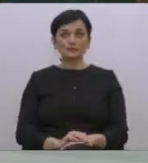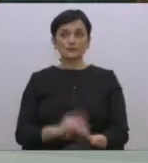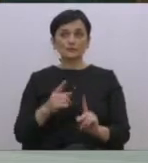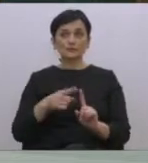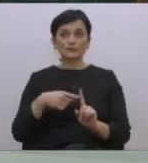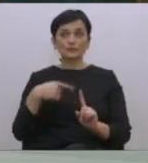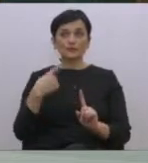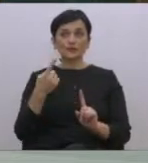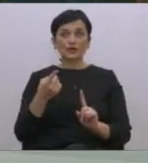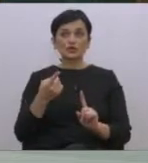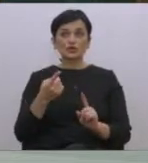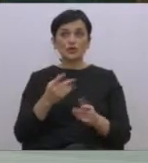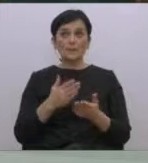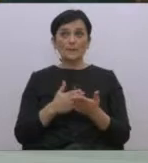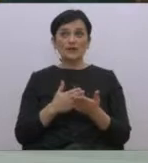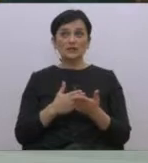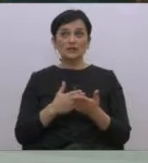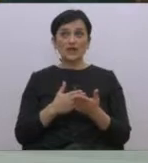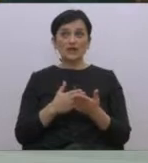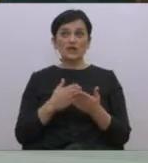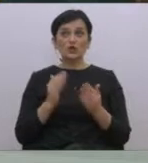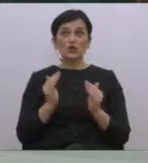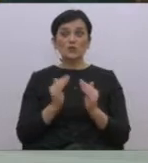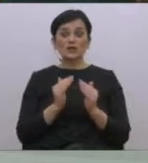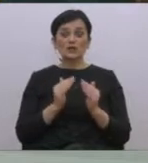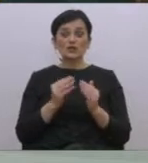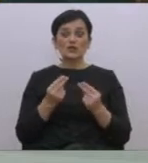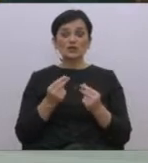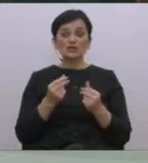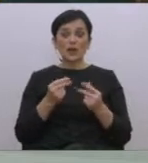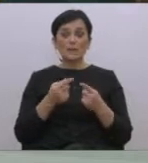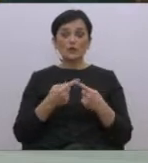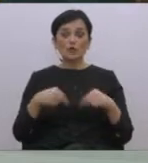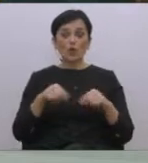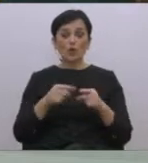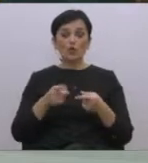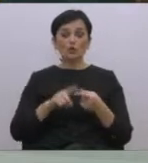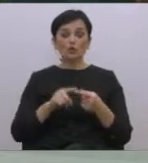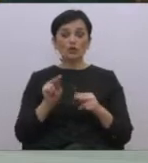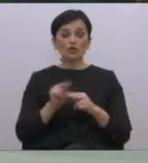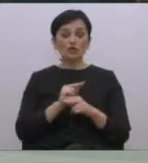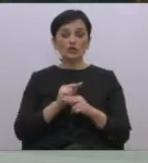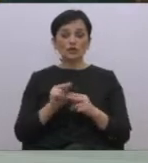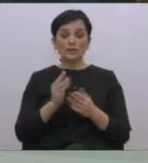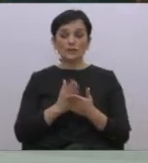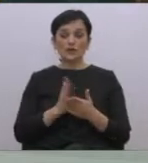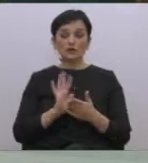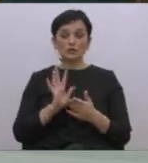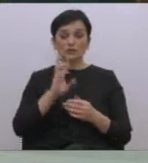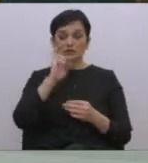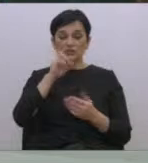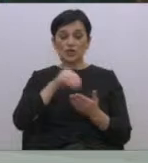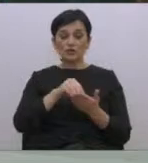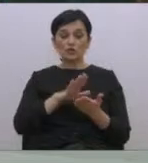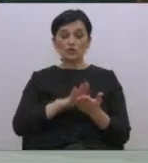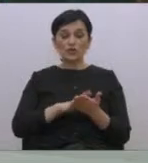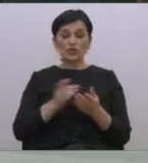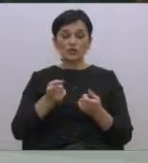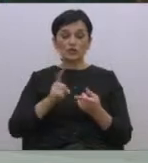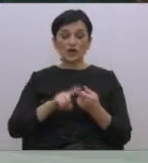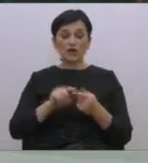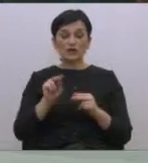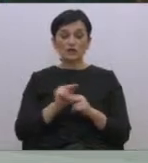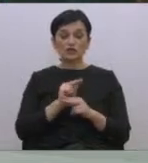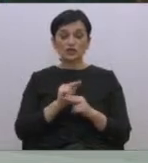șemdegi gahlaut, microsapina sunt organizații bi șesahep, șenșnebi araris, sađeurile este șesahep,